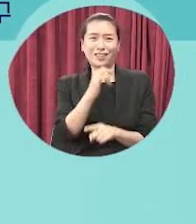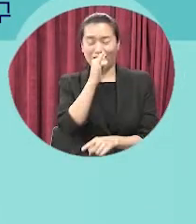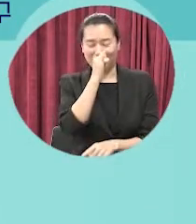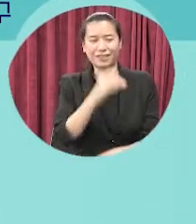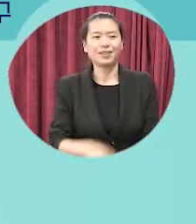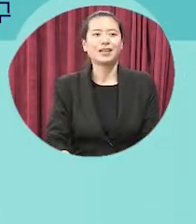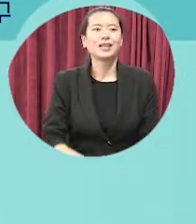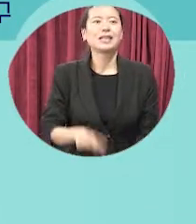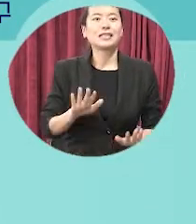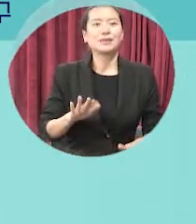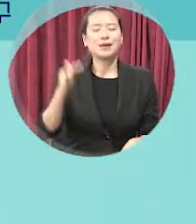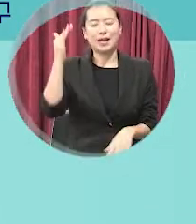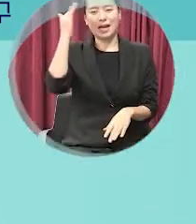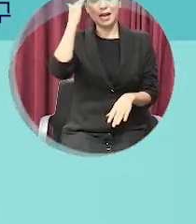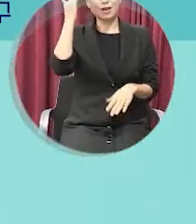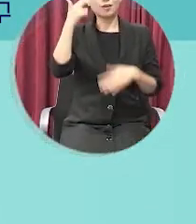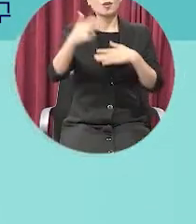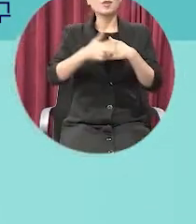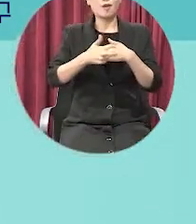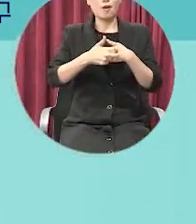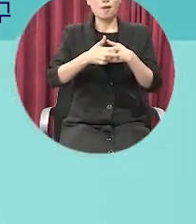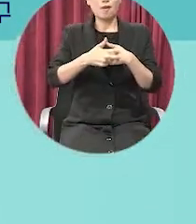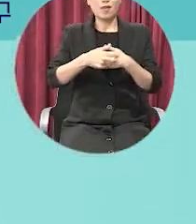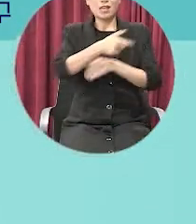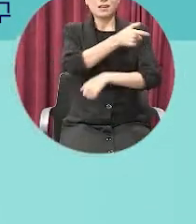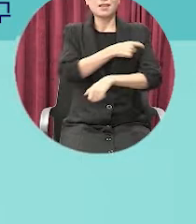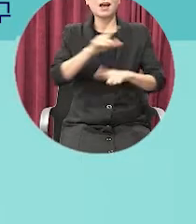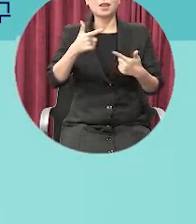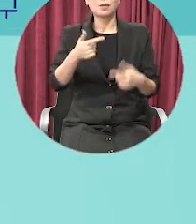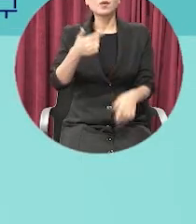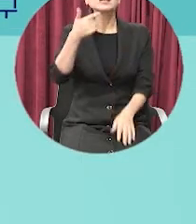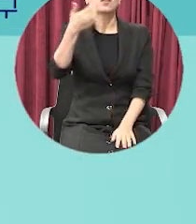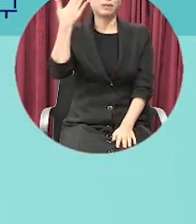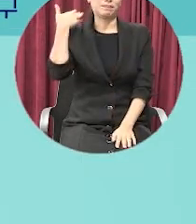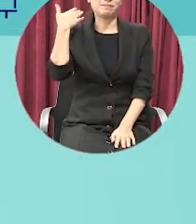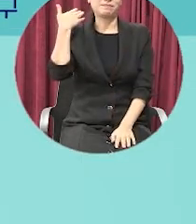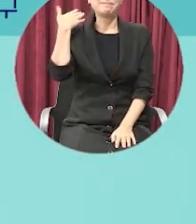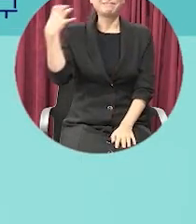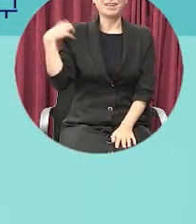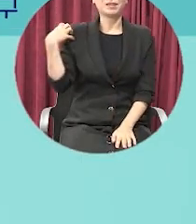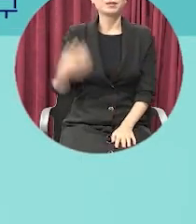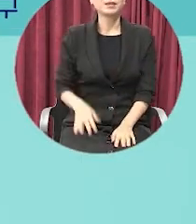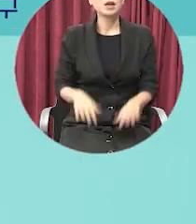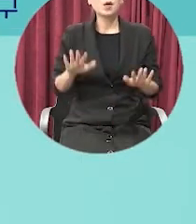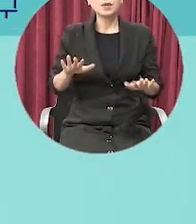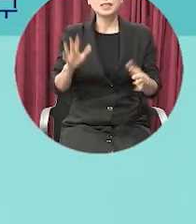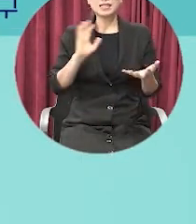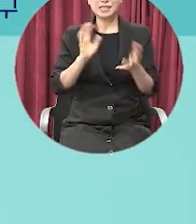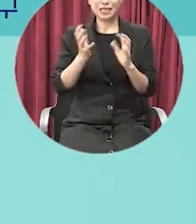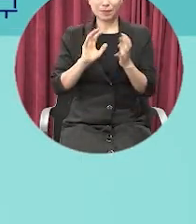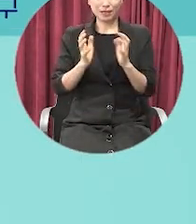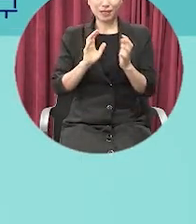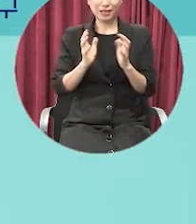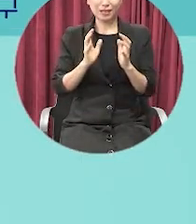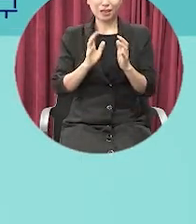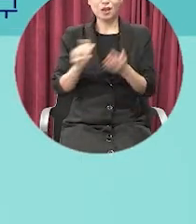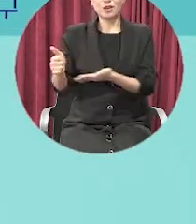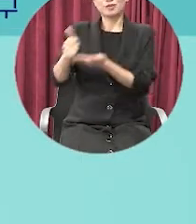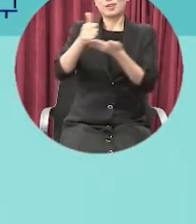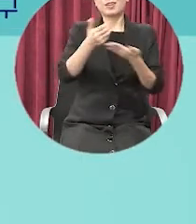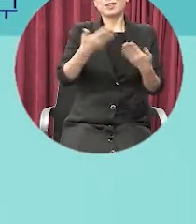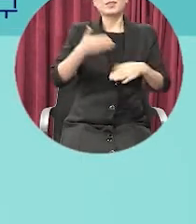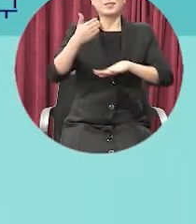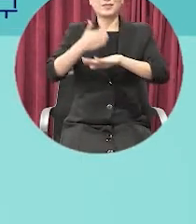대한 우정 바퀴 이사장은 아니구요 전 이미 사람입니다 먼저 오늘 어 어이 3 미라를 이제 초대해 주셔서